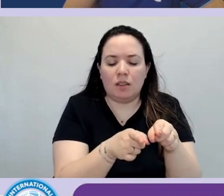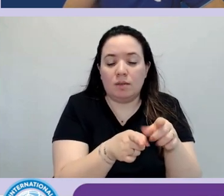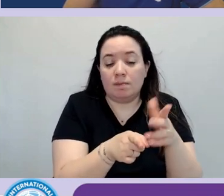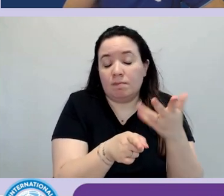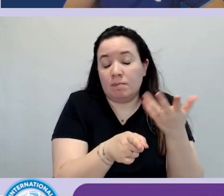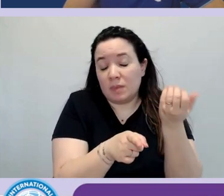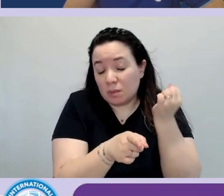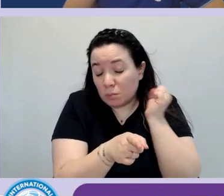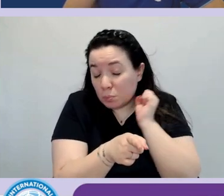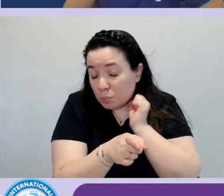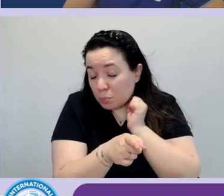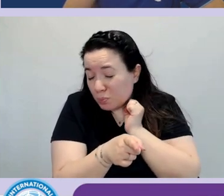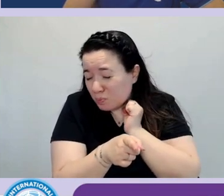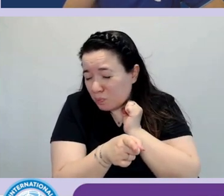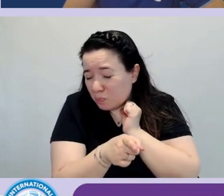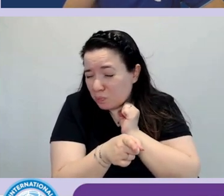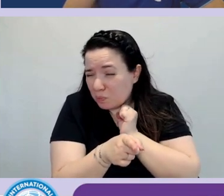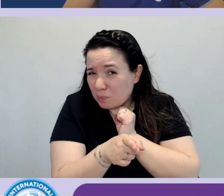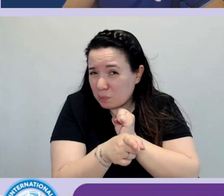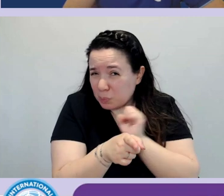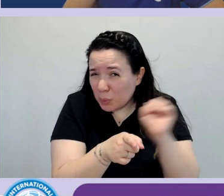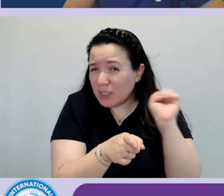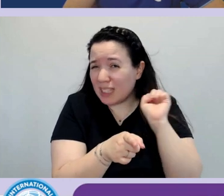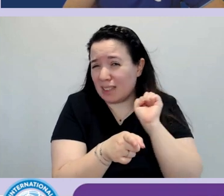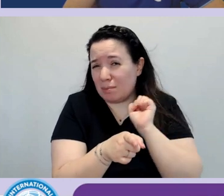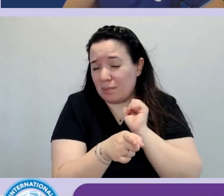no si possono